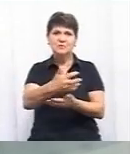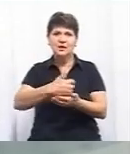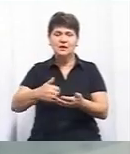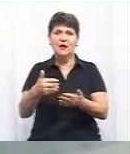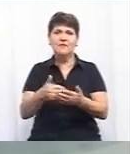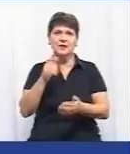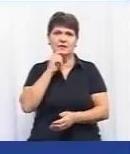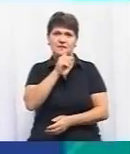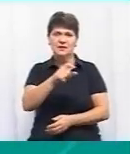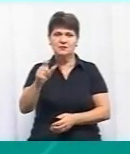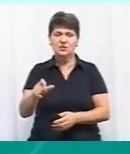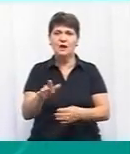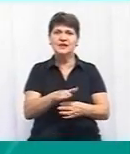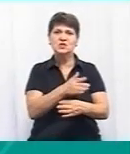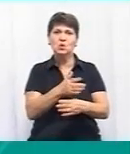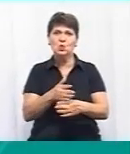далі.